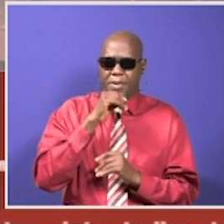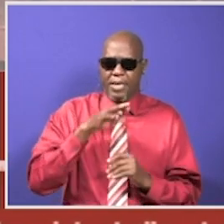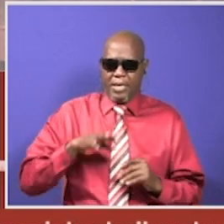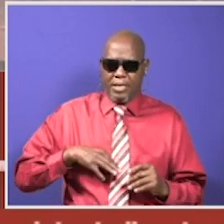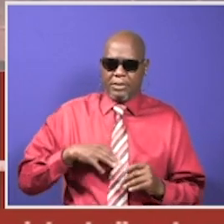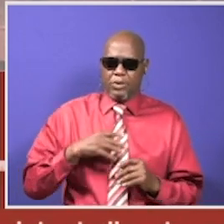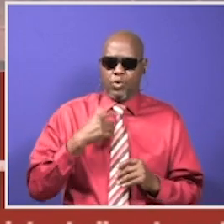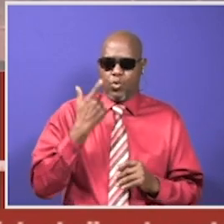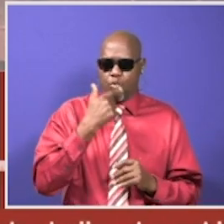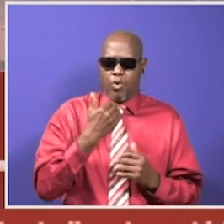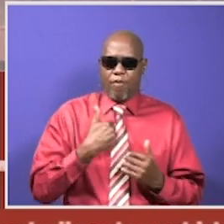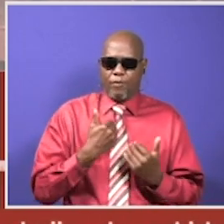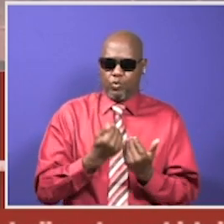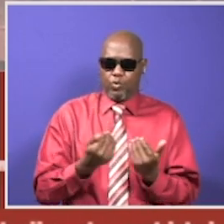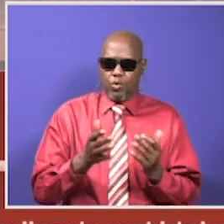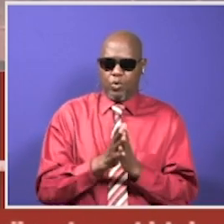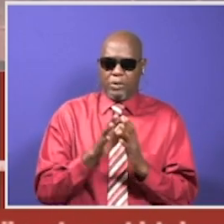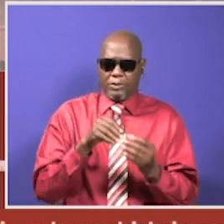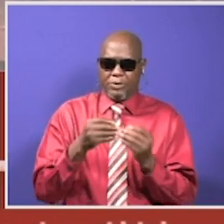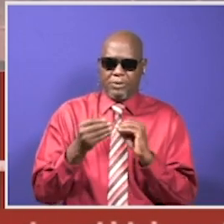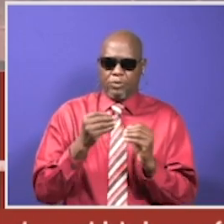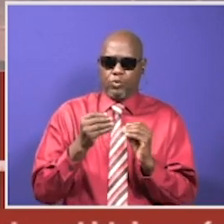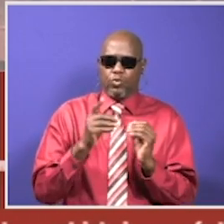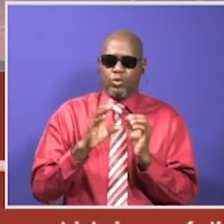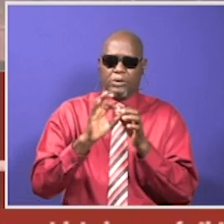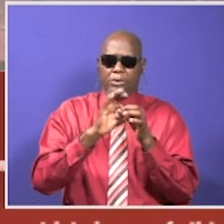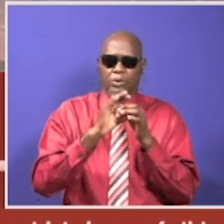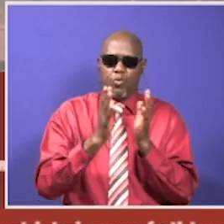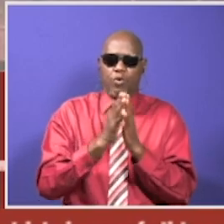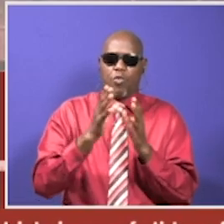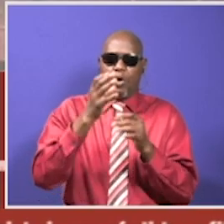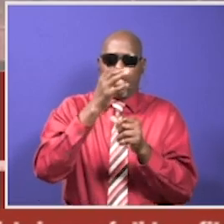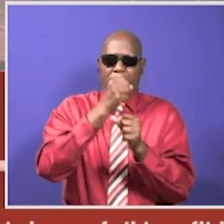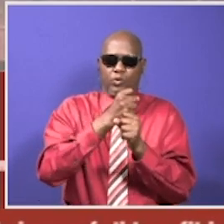ulemavu kuwasiliana na mashirika husika ili wapate usaidizi.